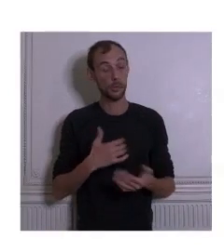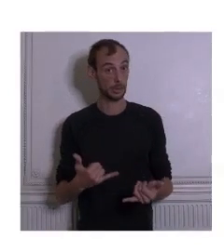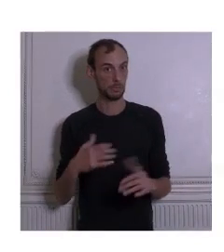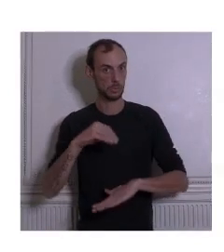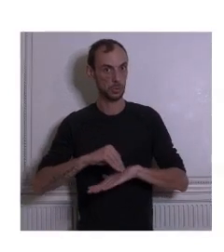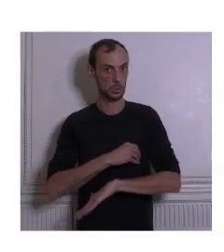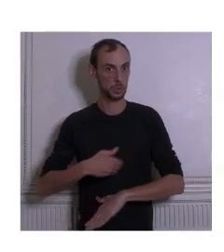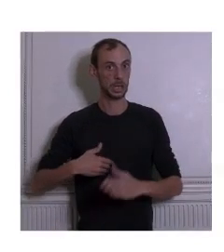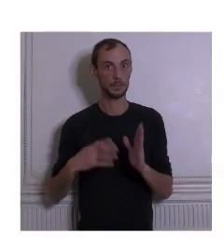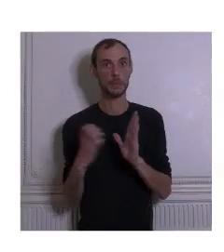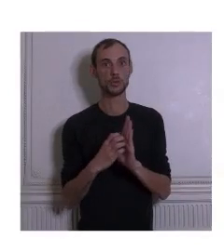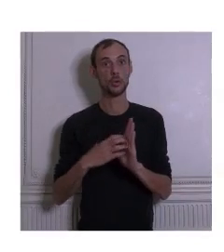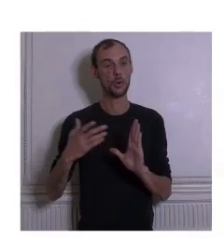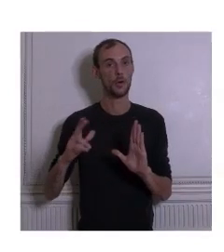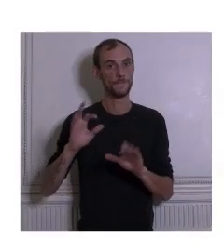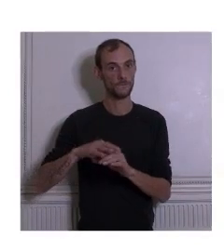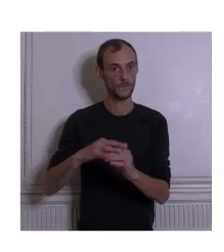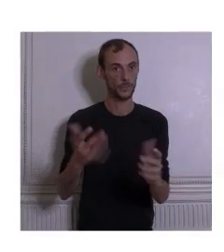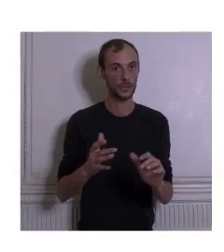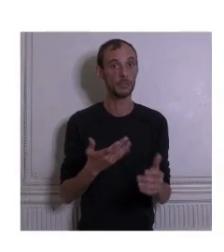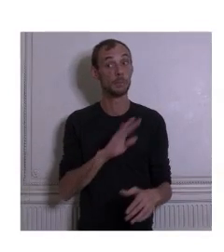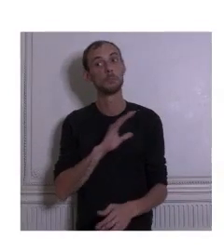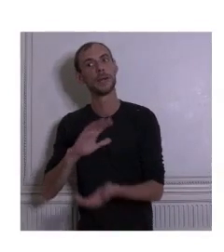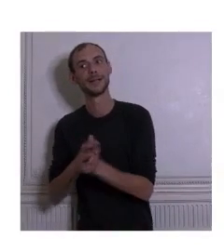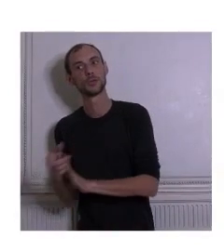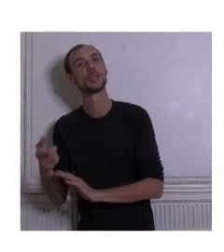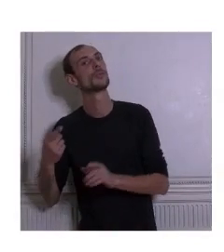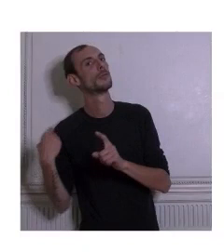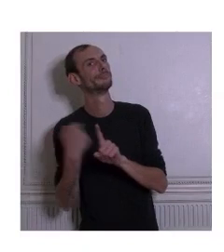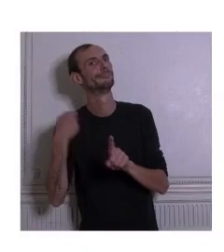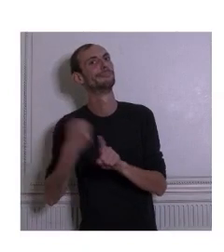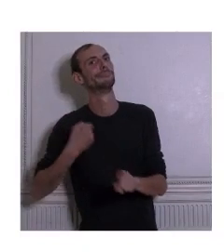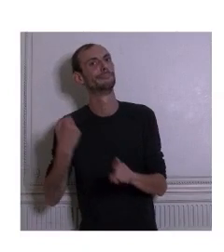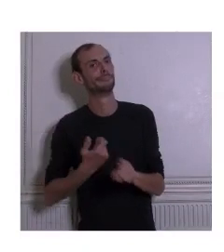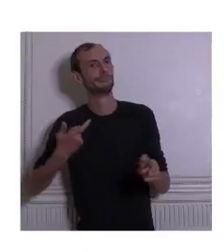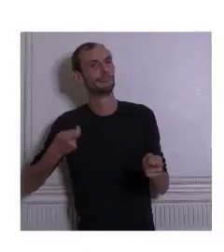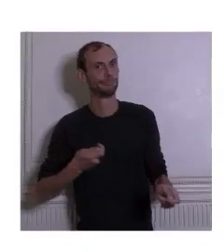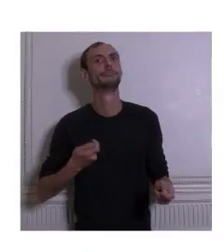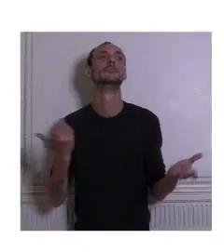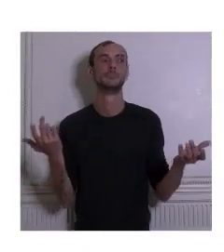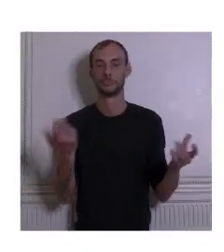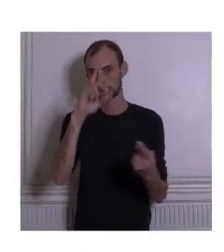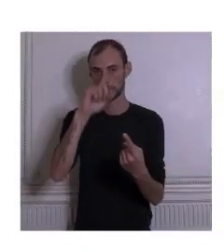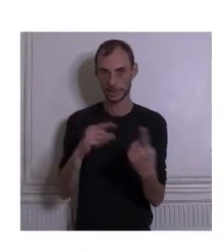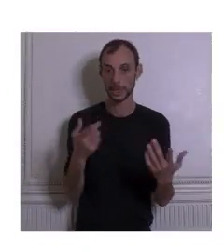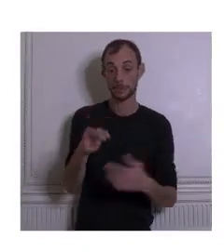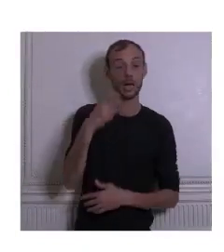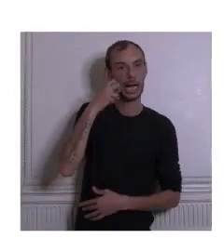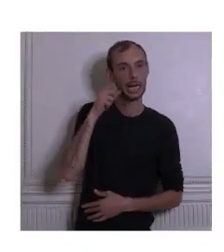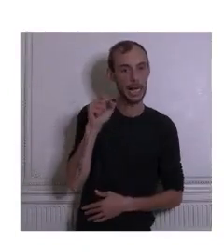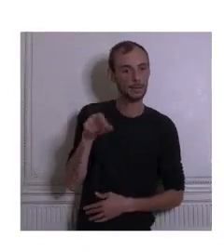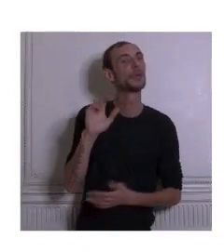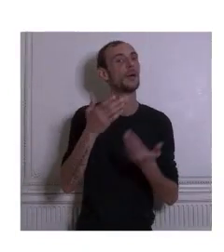Alors, je voudrais dire d'ailleurs qu'on va changer une délibération pour que notre collègue tout à l'heure, Guillaume McGarrigue, si vous en êtes d'accord, puisse participer au diagnostic qui a